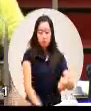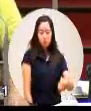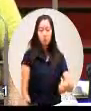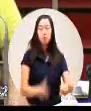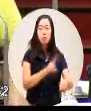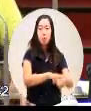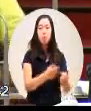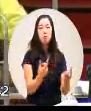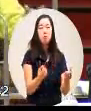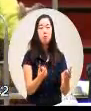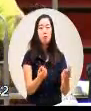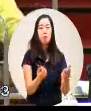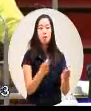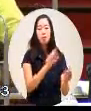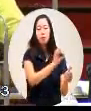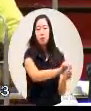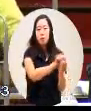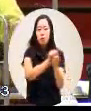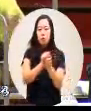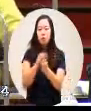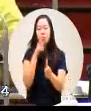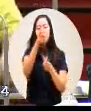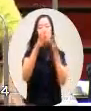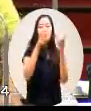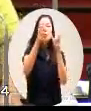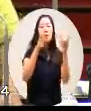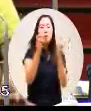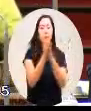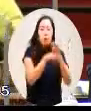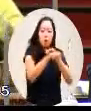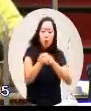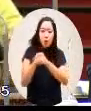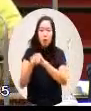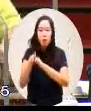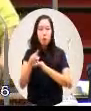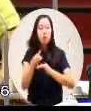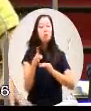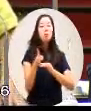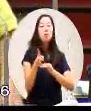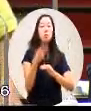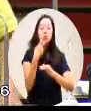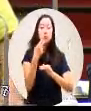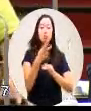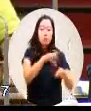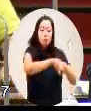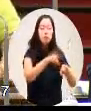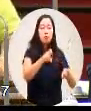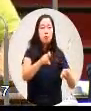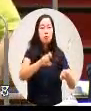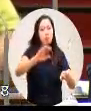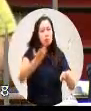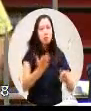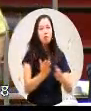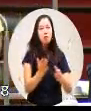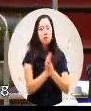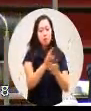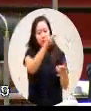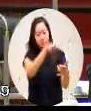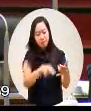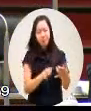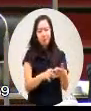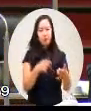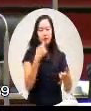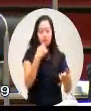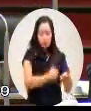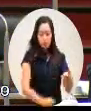起来。伊若伫遐咆哮，或有脱逃之嫌，你甲铐起是对的。但是伊是伫个重伤嘛，